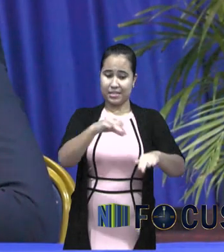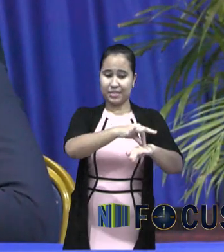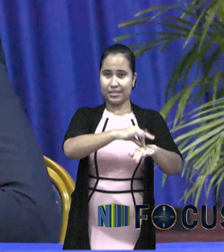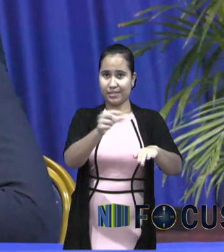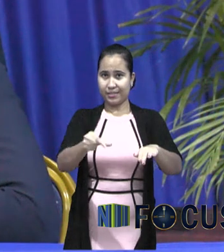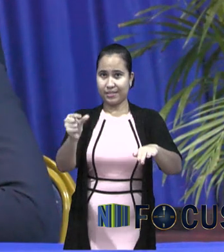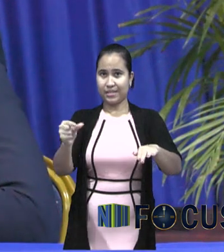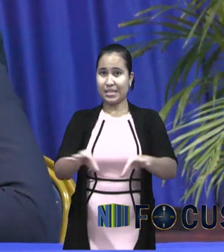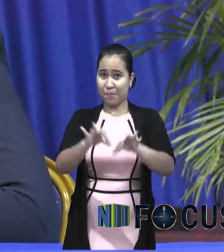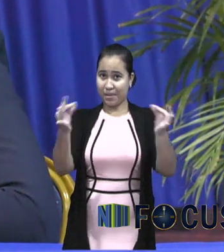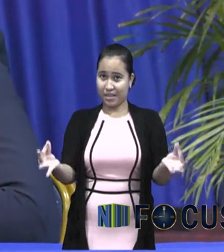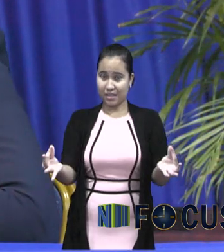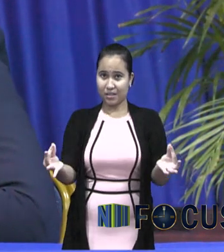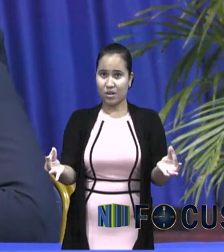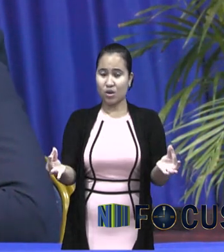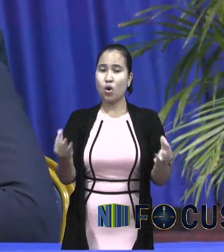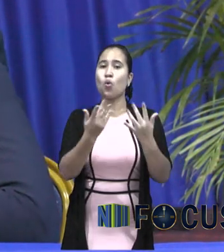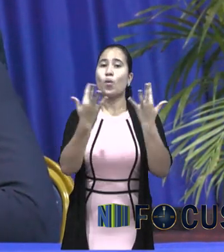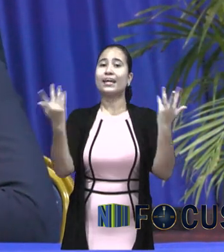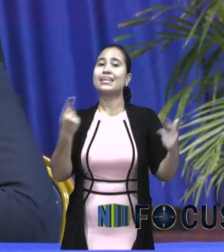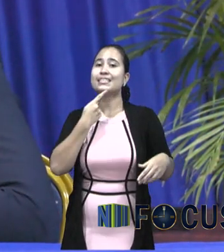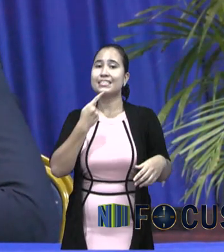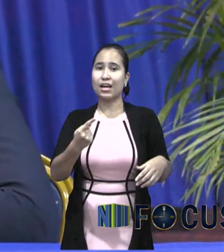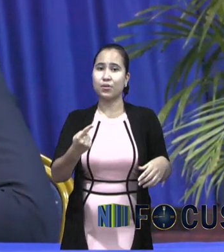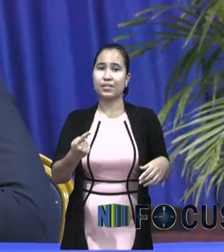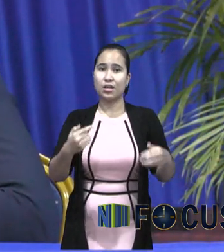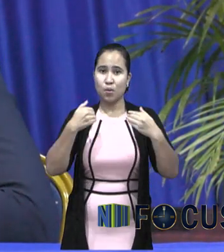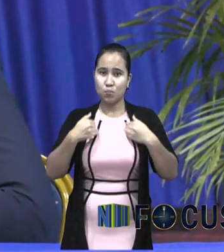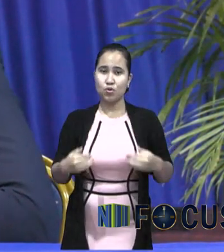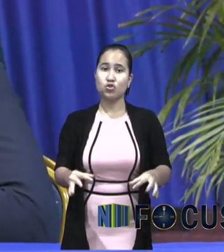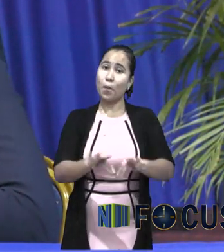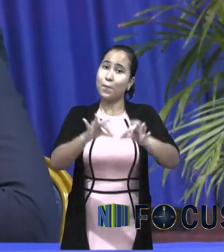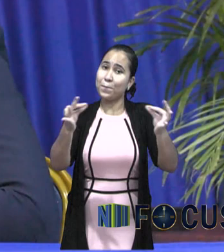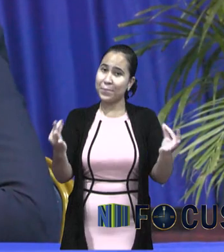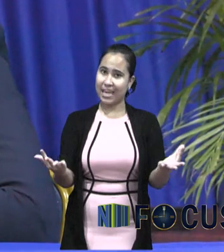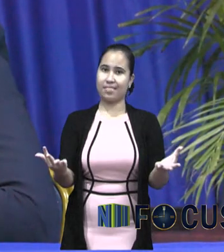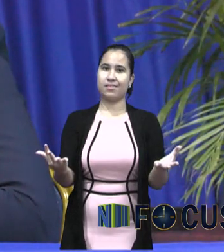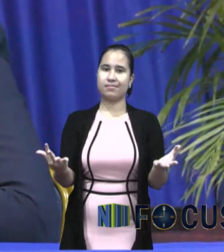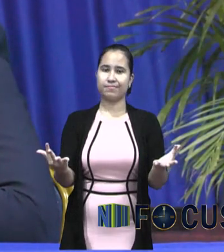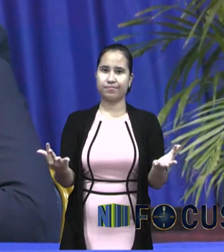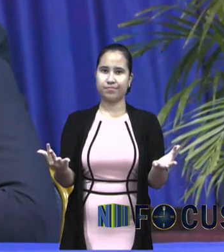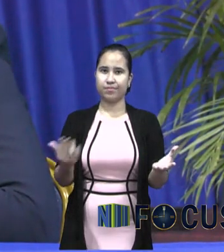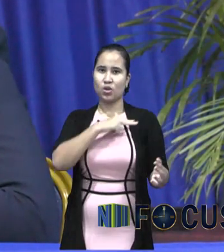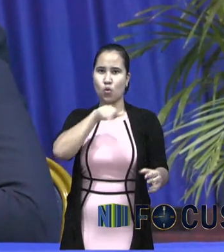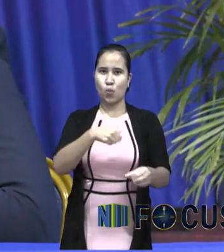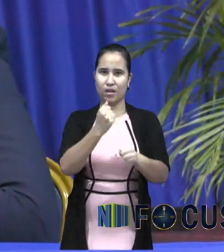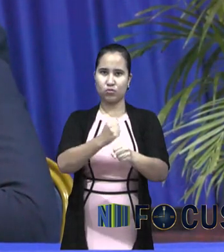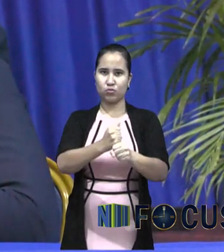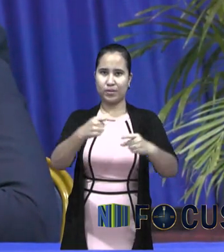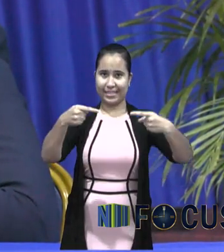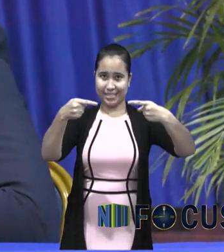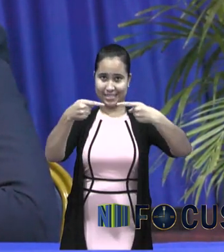Wanneer verklaren we iemand genezen? Wanneer zeggen we dat iemand genezen is? We doen een